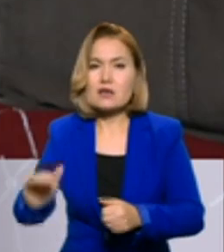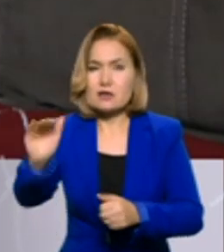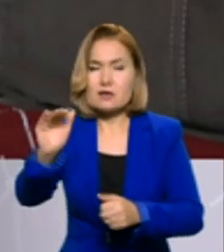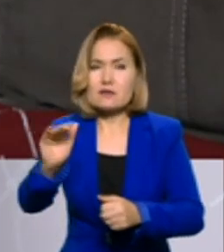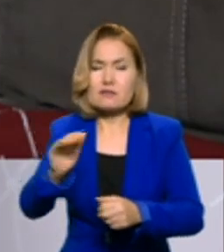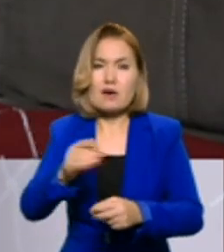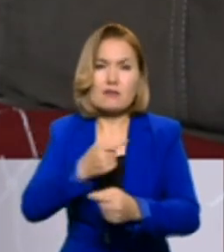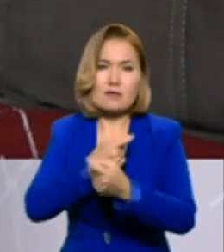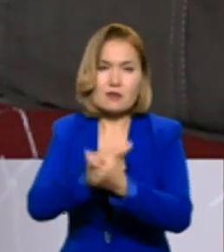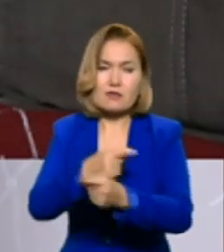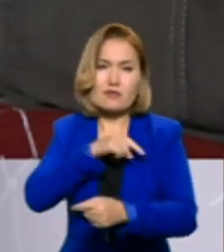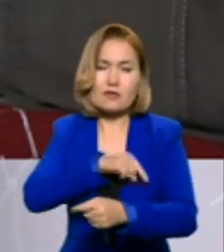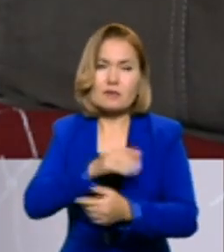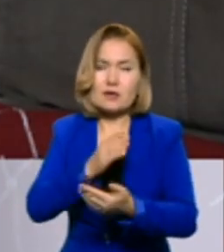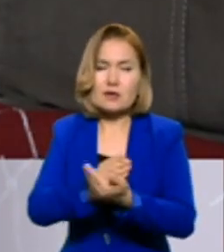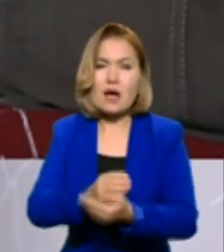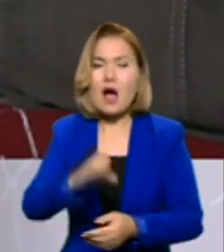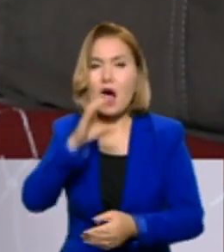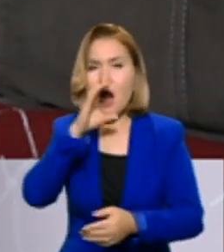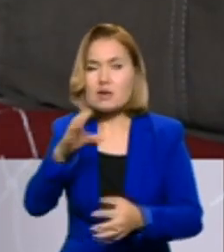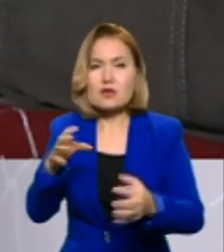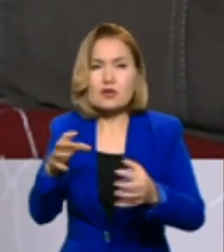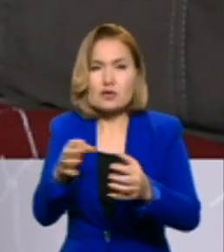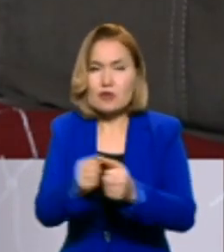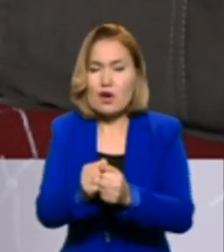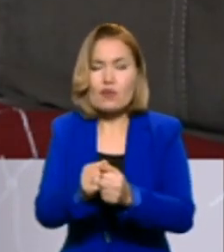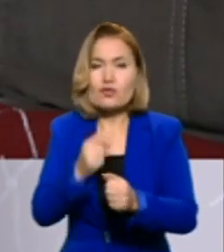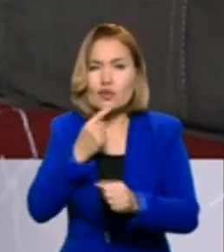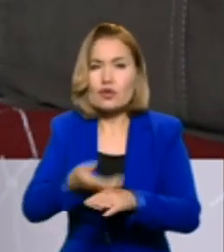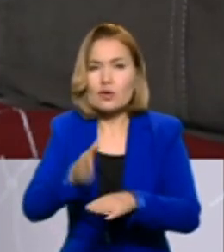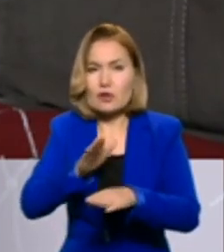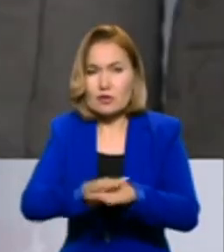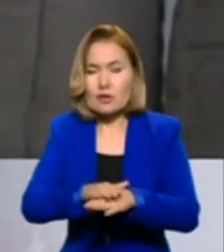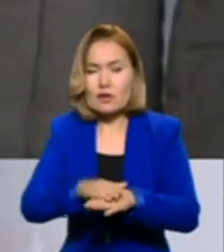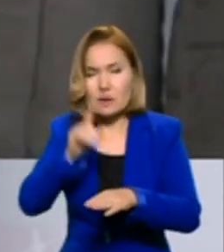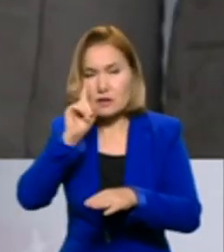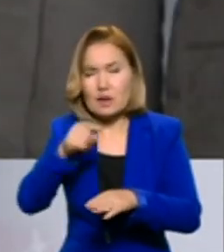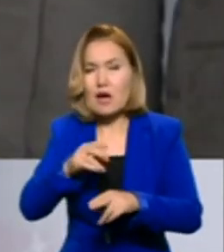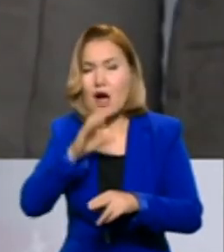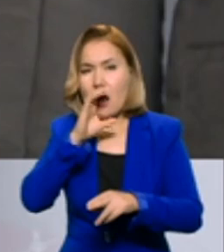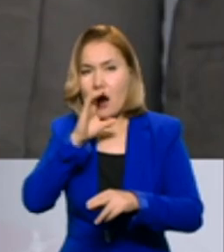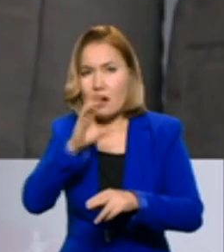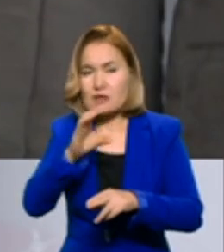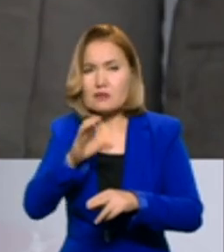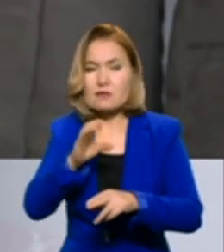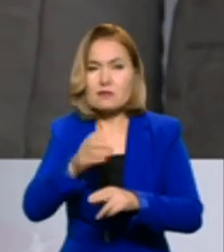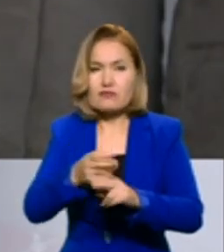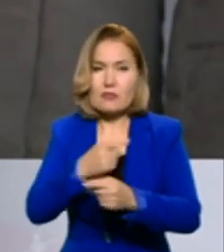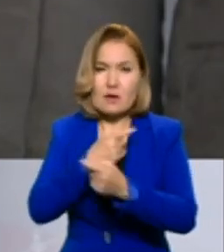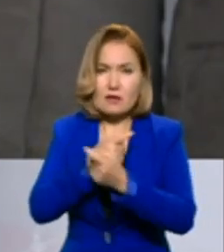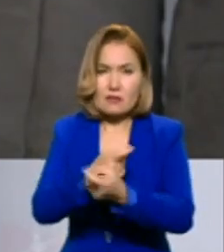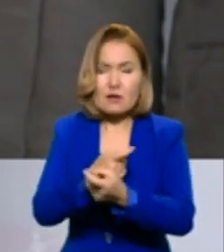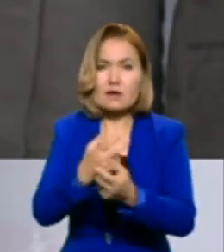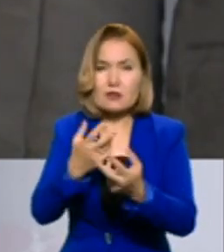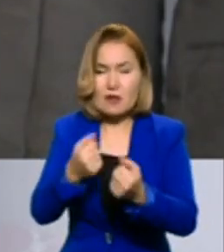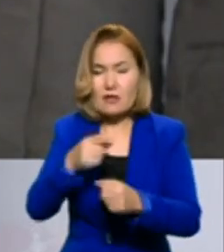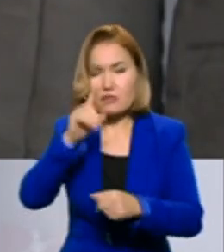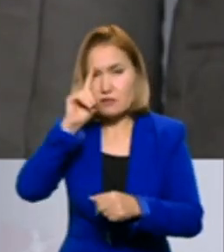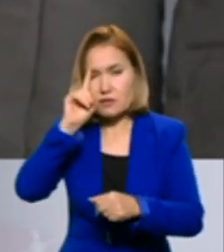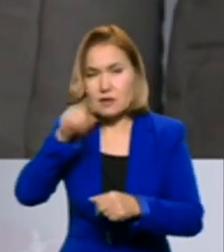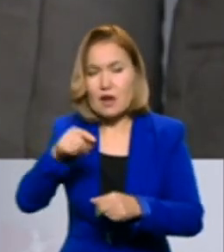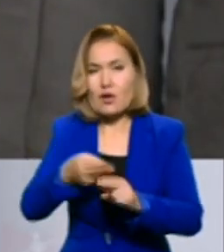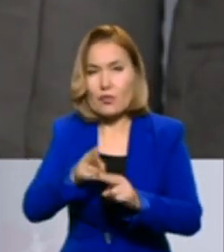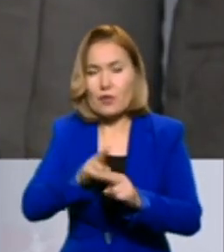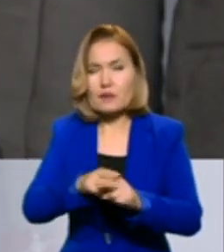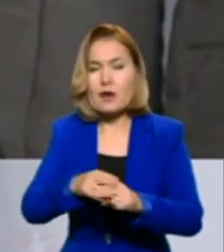аулау оп-оңай емес қой, оп-оңай емес қой. Ол жыртқыш осы. Мына тау бар күнге